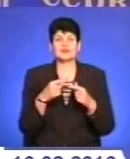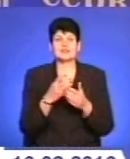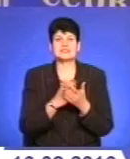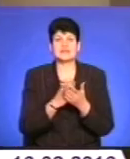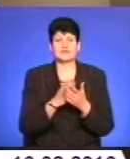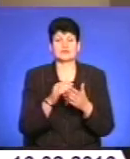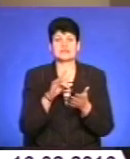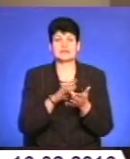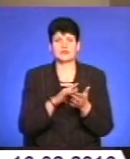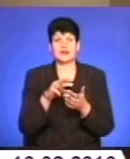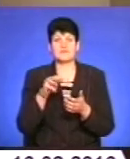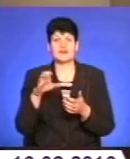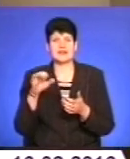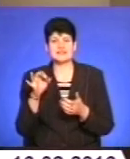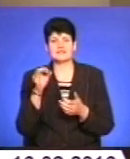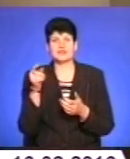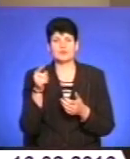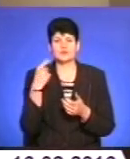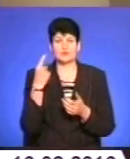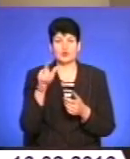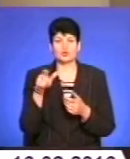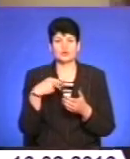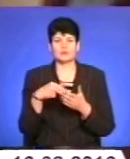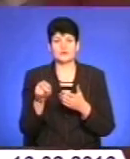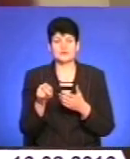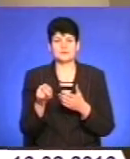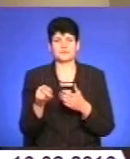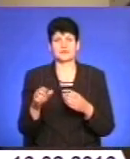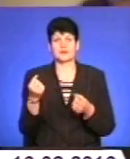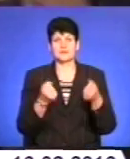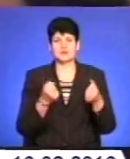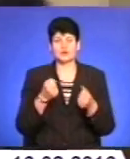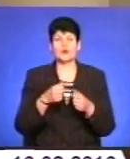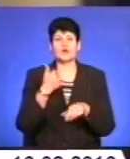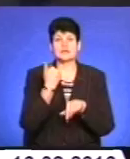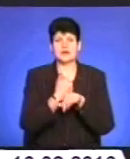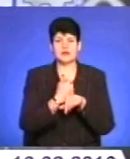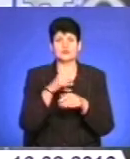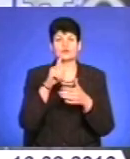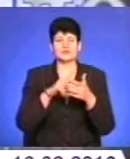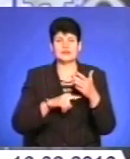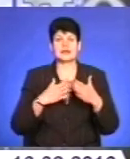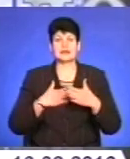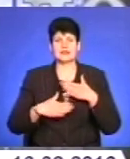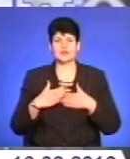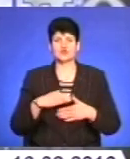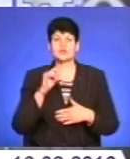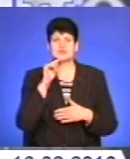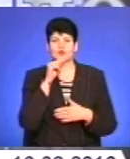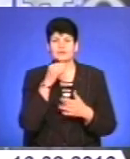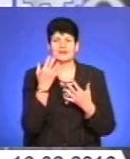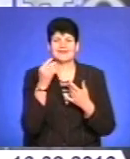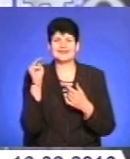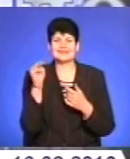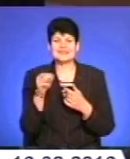центру МВС в Тернопільській області. Люди, придбавши залізного коня по генеральній довіреності, радіють з того, що зекономили кілька тисяч